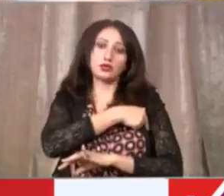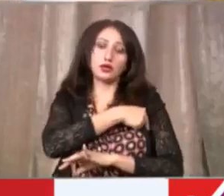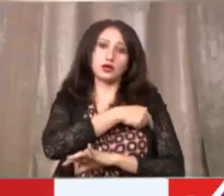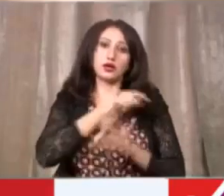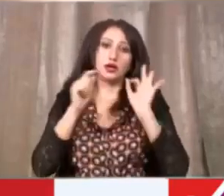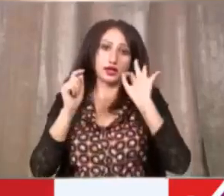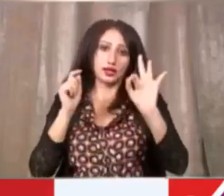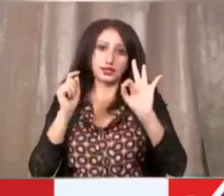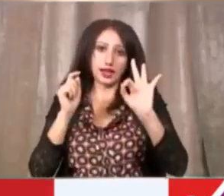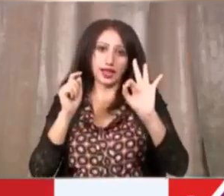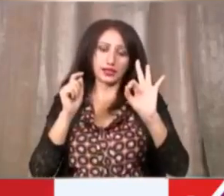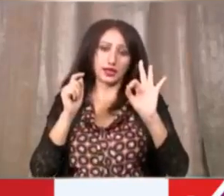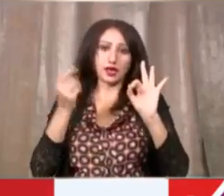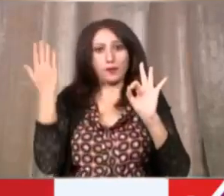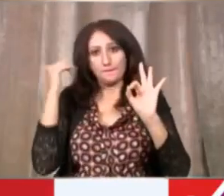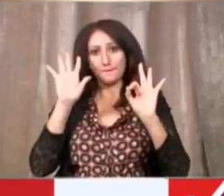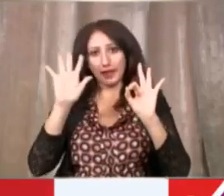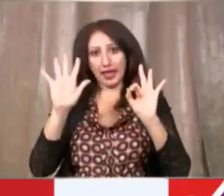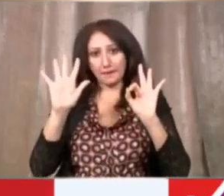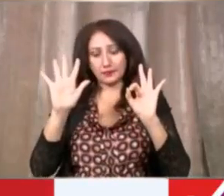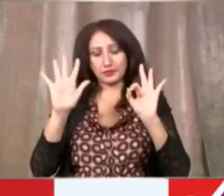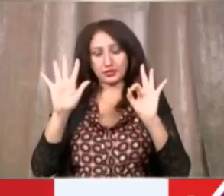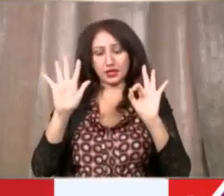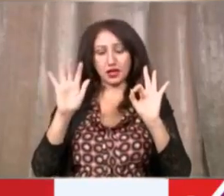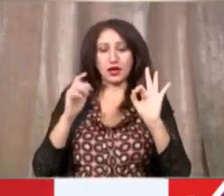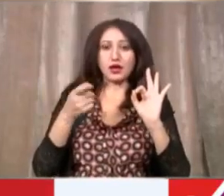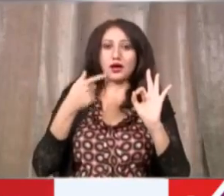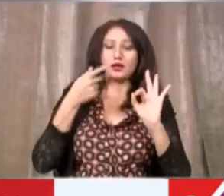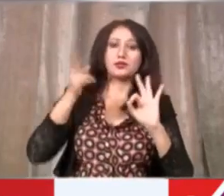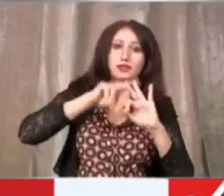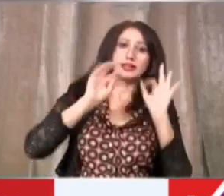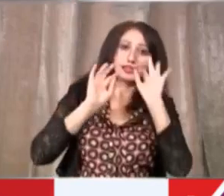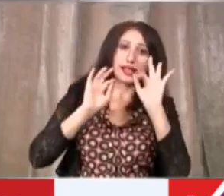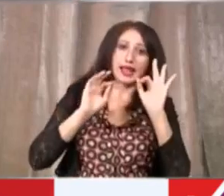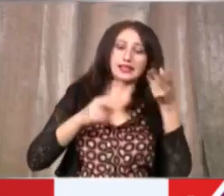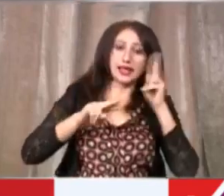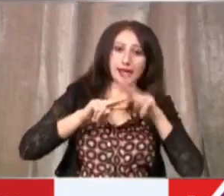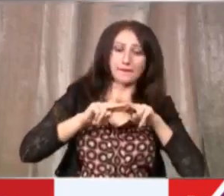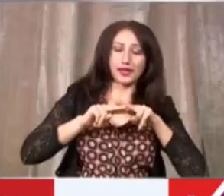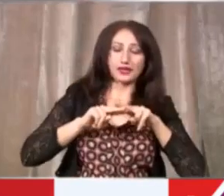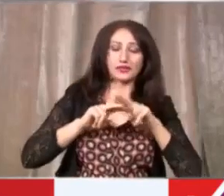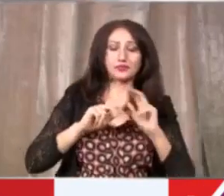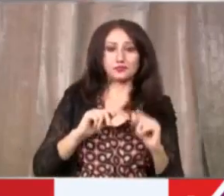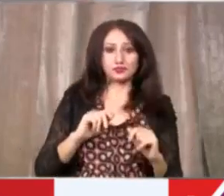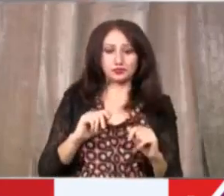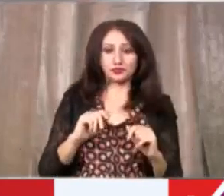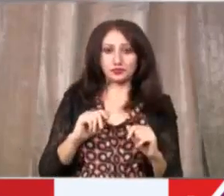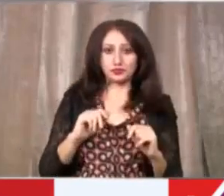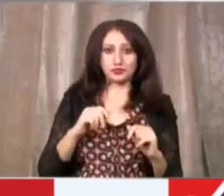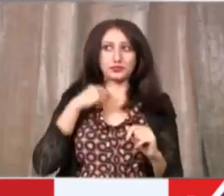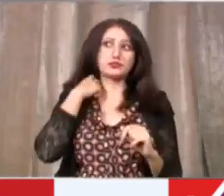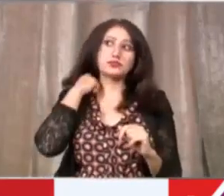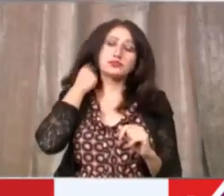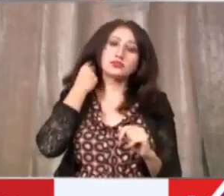التلاته الخمسه الاولانيين اللي استبقوا في الجلوس بيكملوا تلاته كمان فتبقى ست سنين عندنا